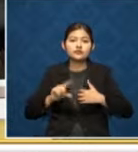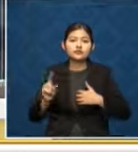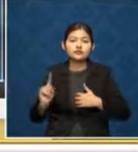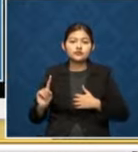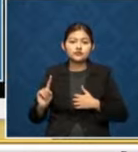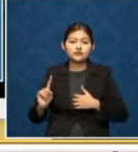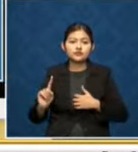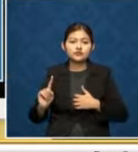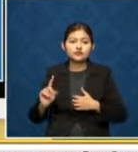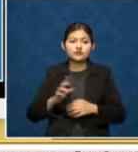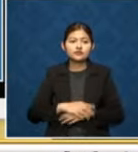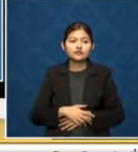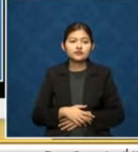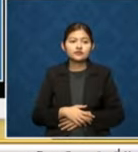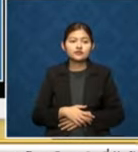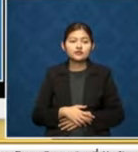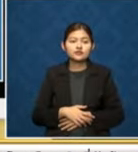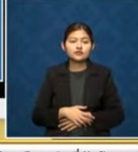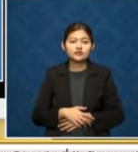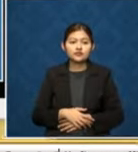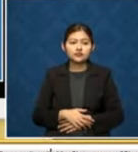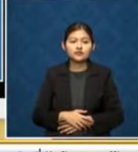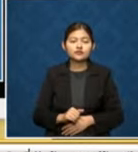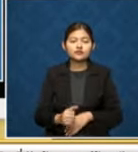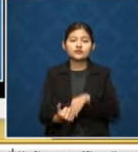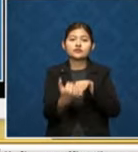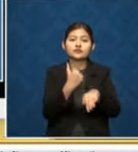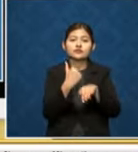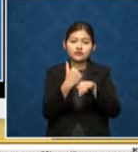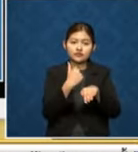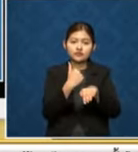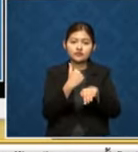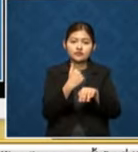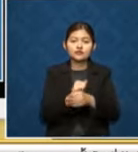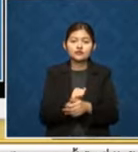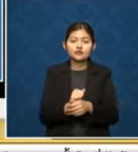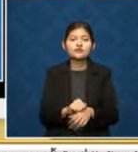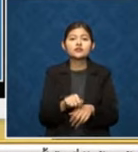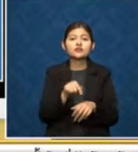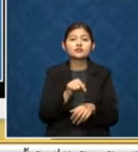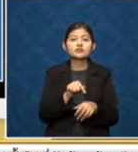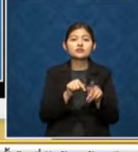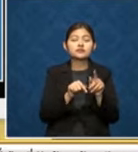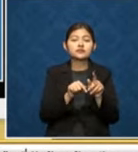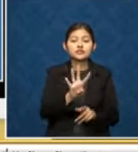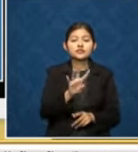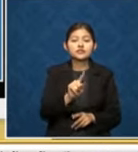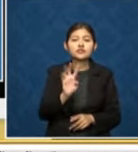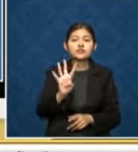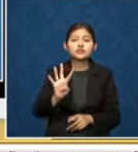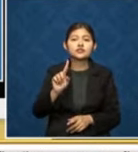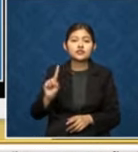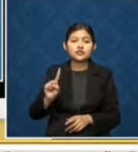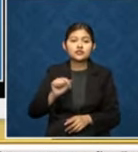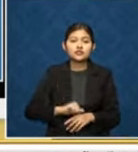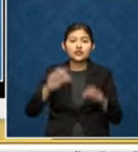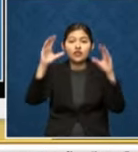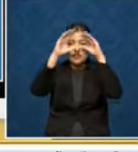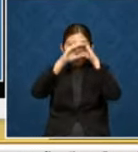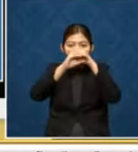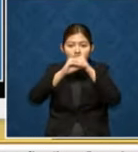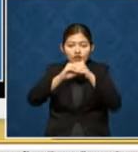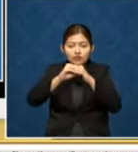นการใช้รถใช้ถนนทางหลวงแผ่นดินหมายเลข4141ในช่วงเวลากลางคื